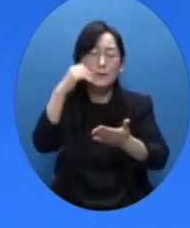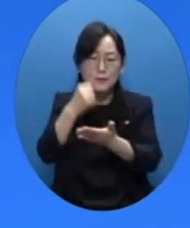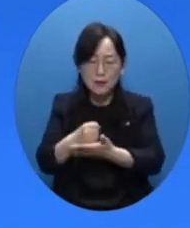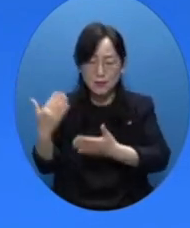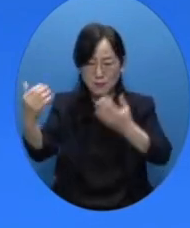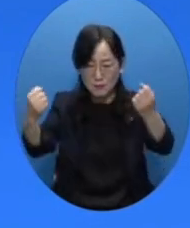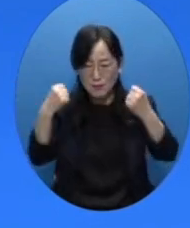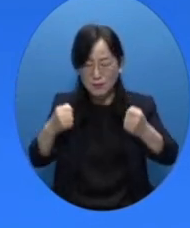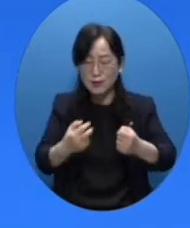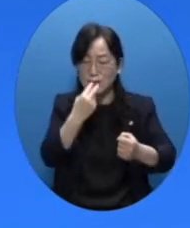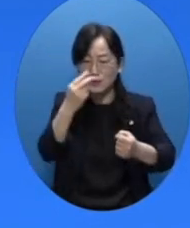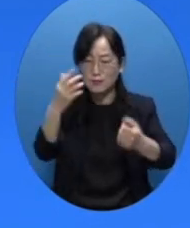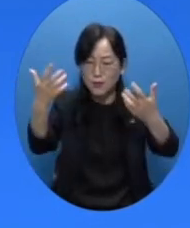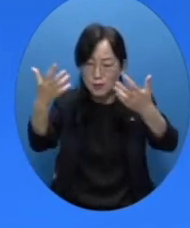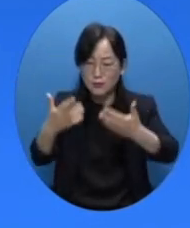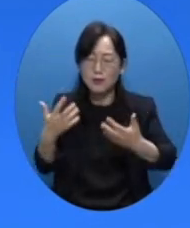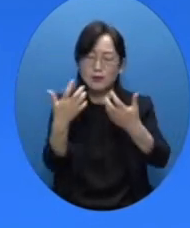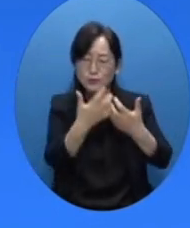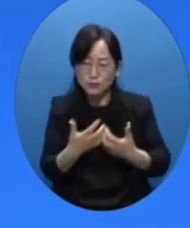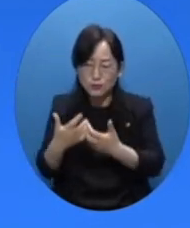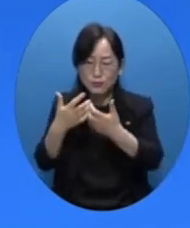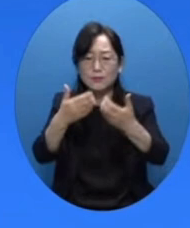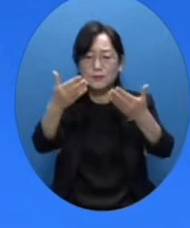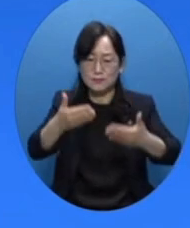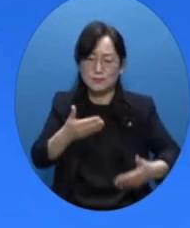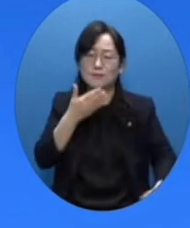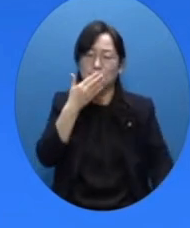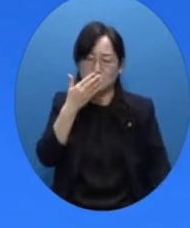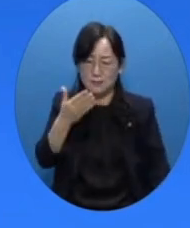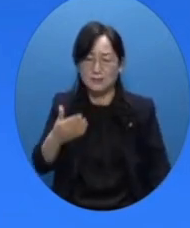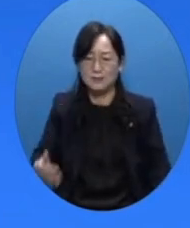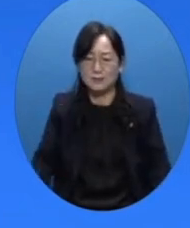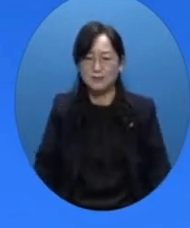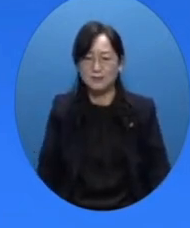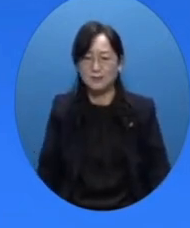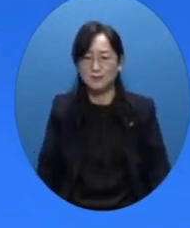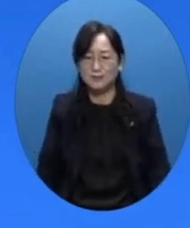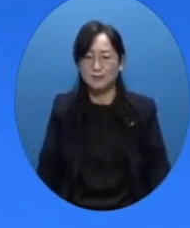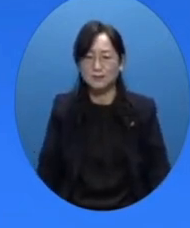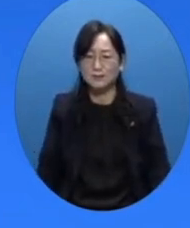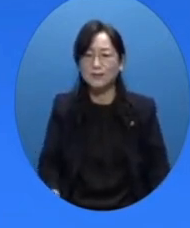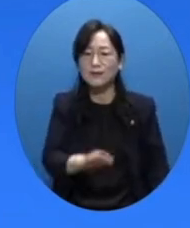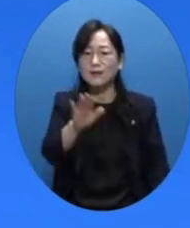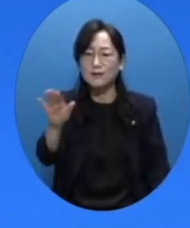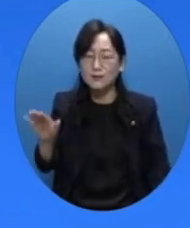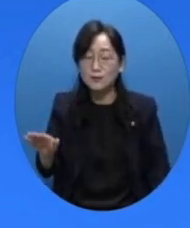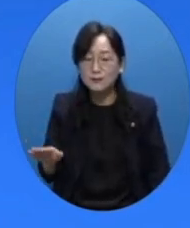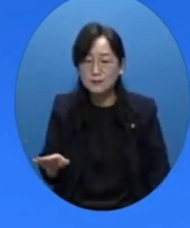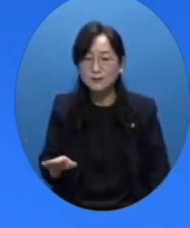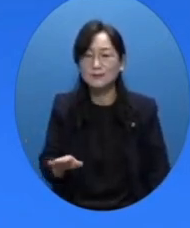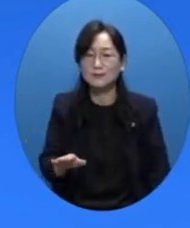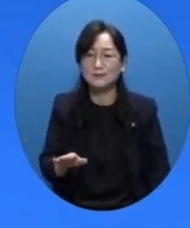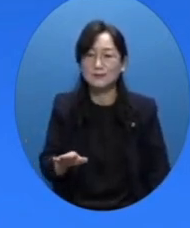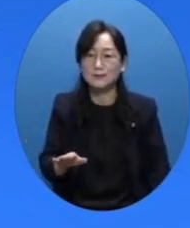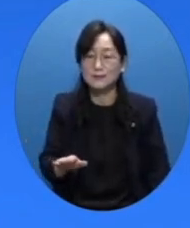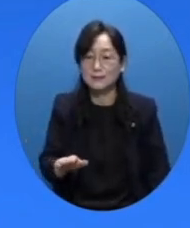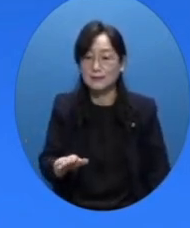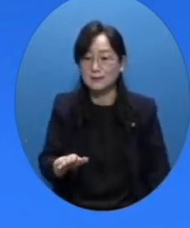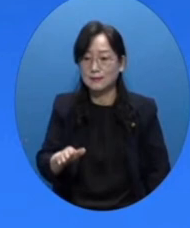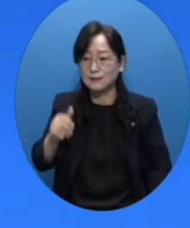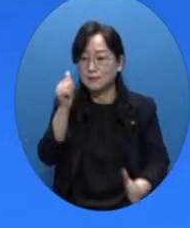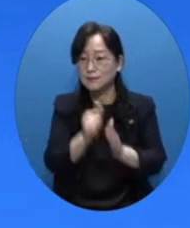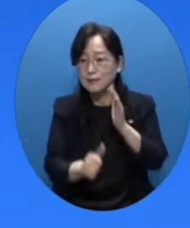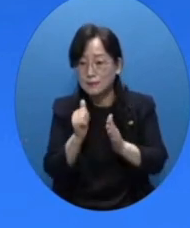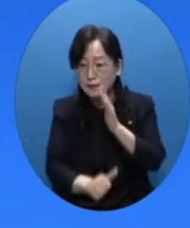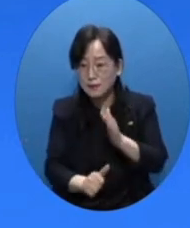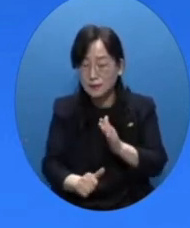채널의 투사하는 은혜가 임하게 되는 것입니다 우리가 실패의 연속 인생을